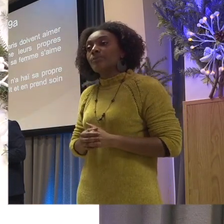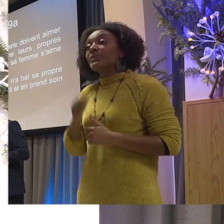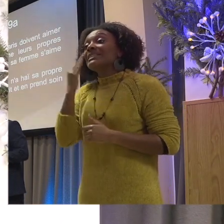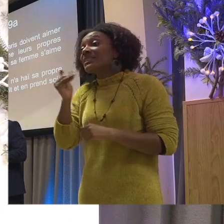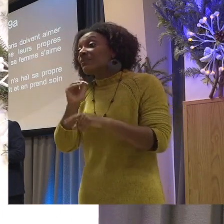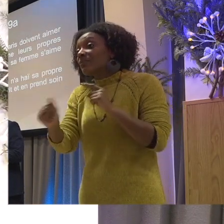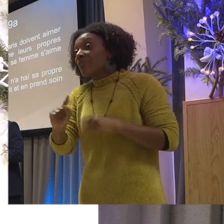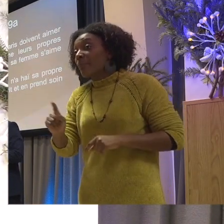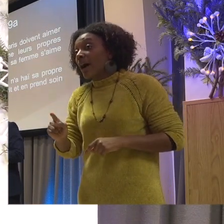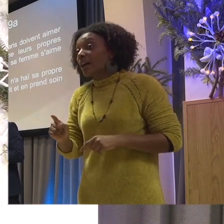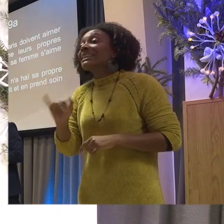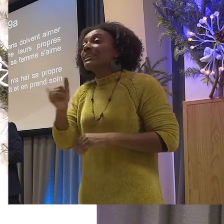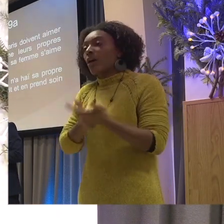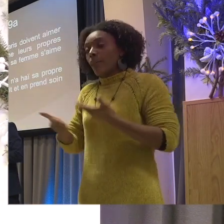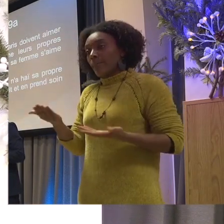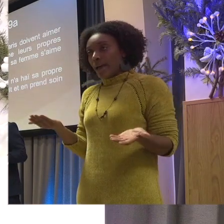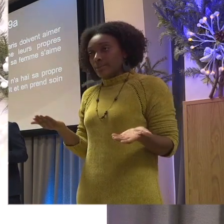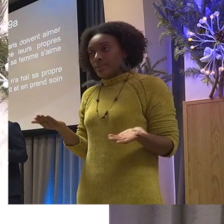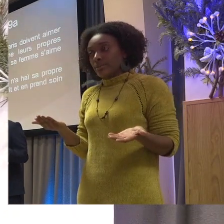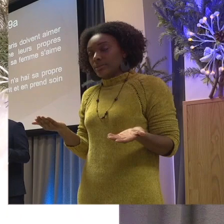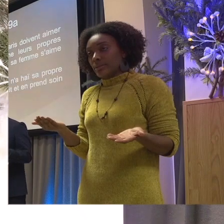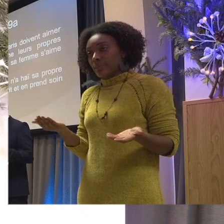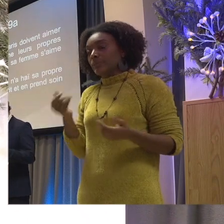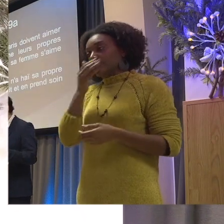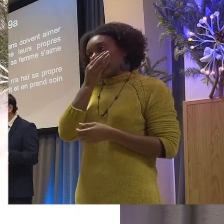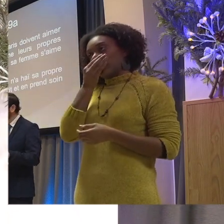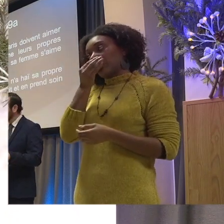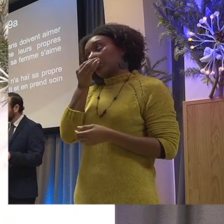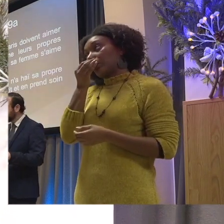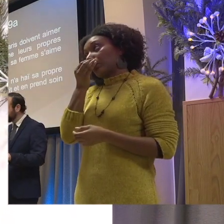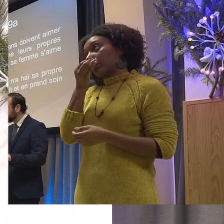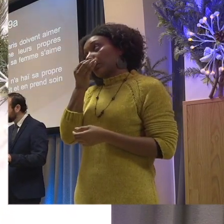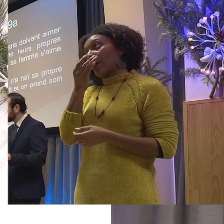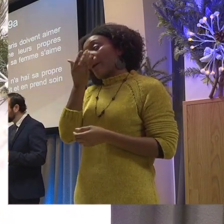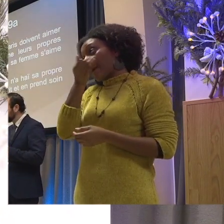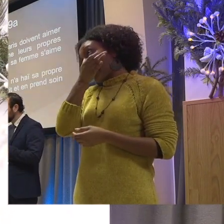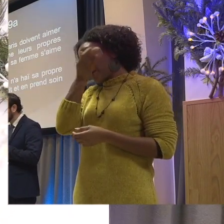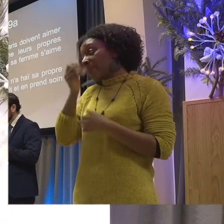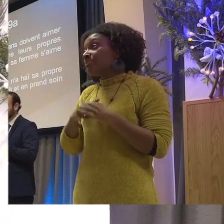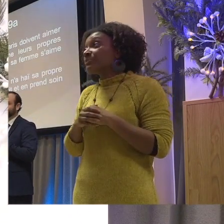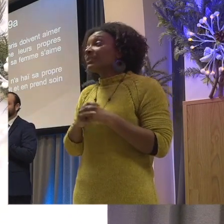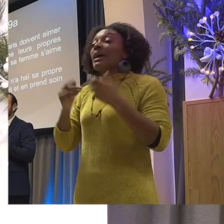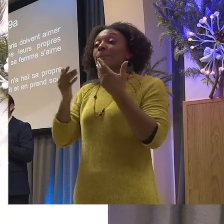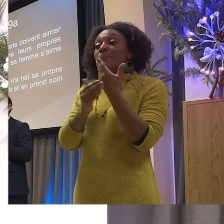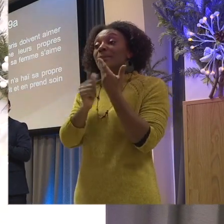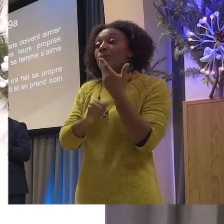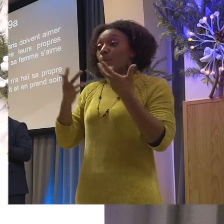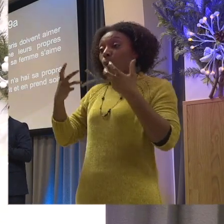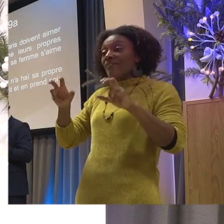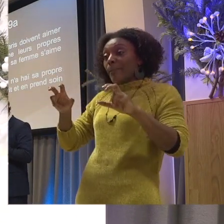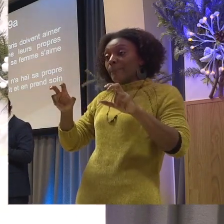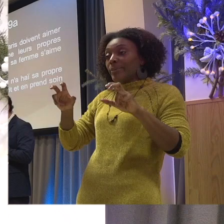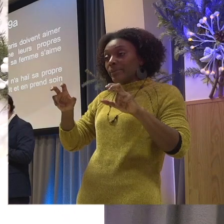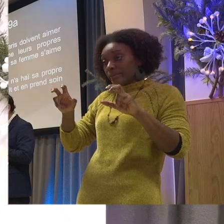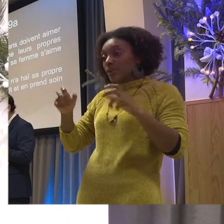personne ne pourra le faire à ta place. Proverbe 18, 22 déclare que si tu trouves une femme, tu trouves le bonheur. C'est